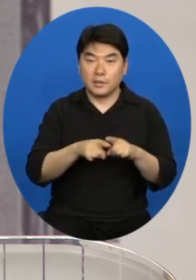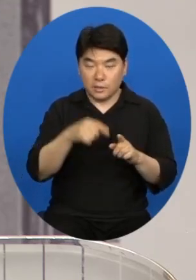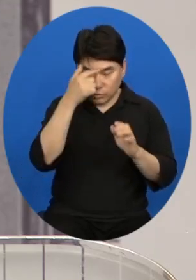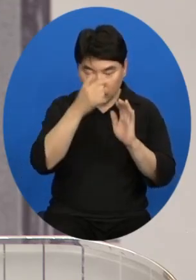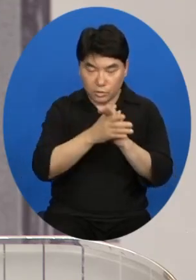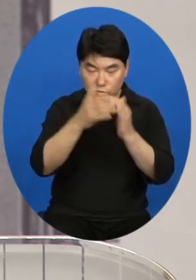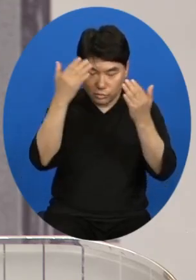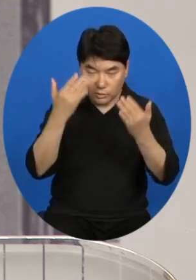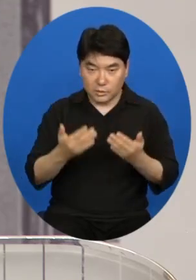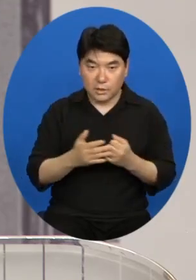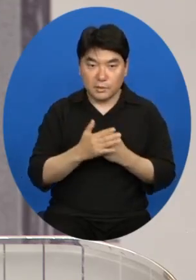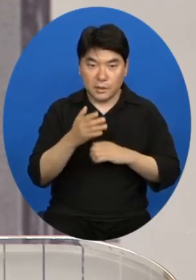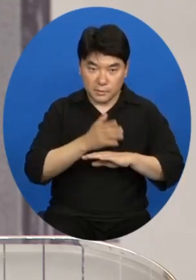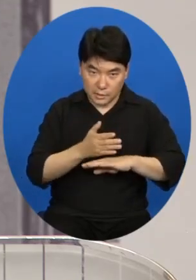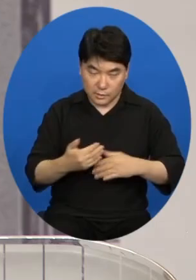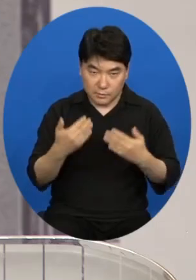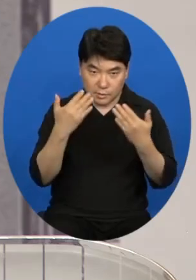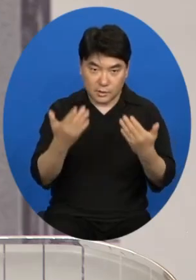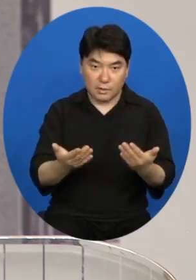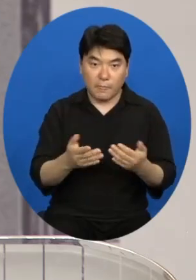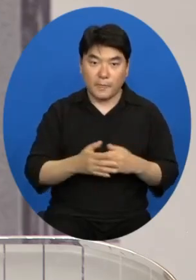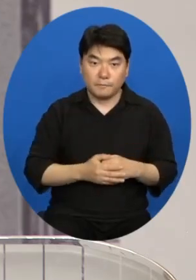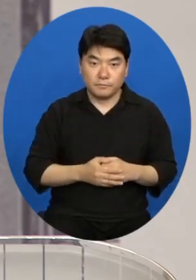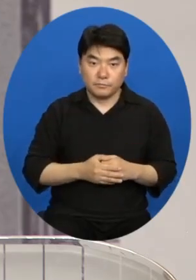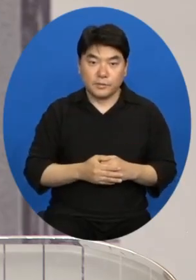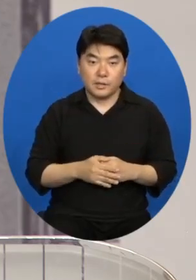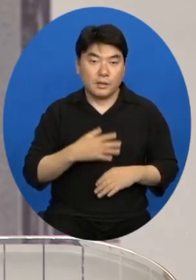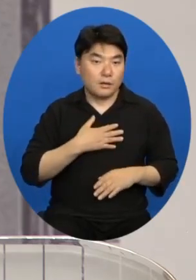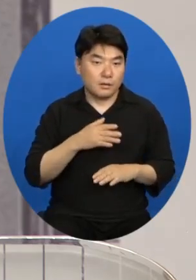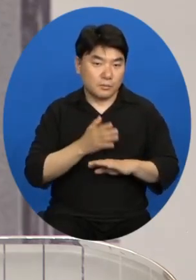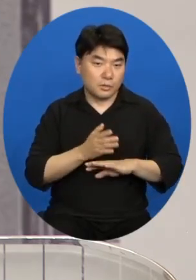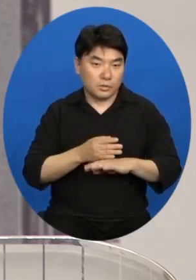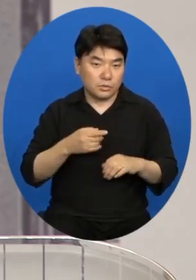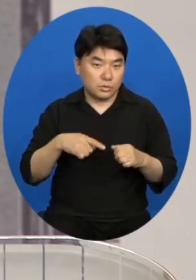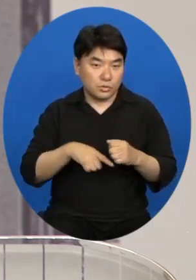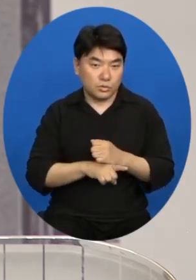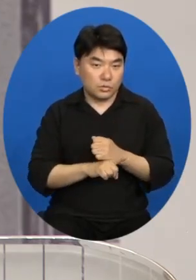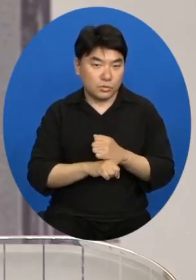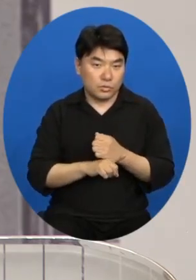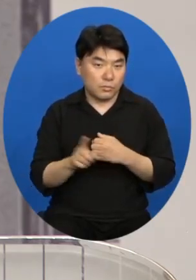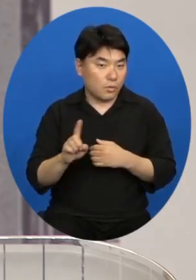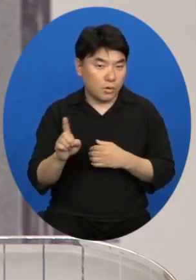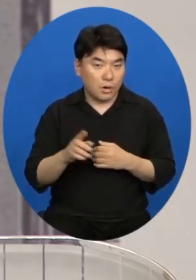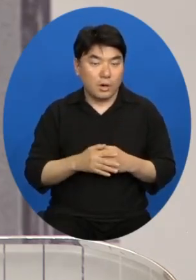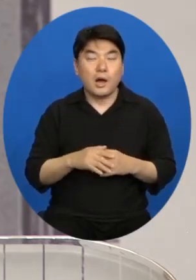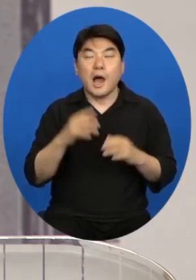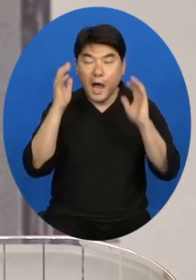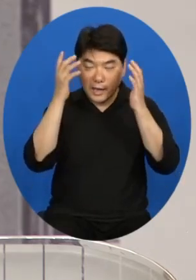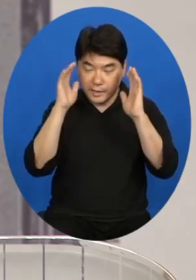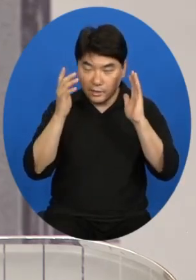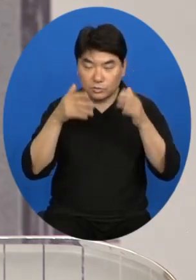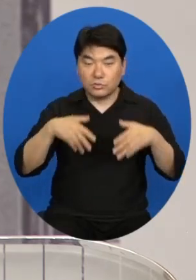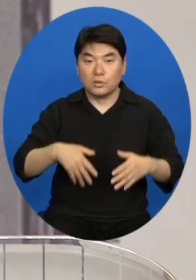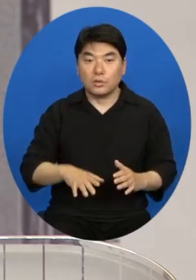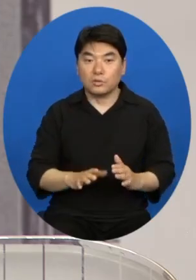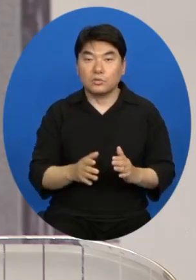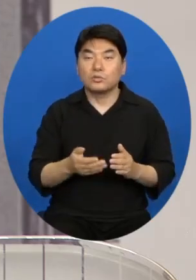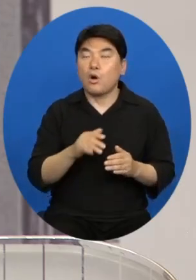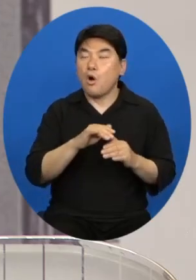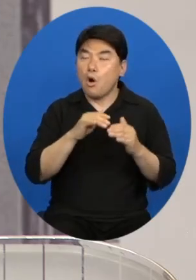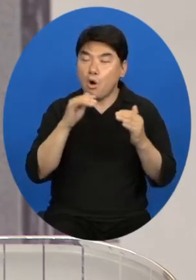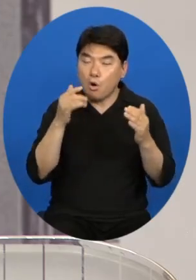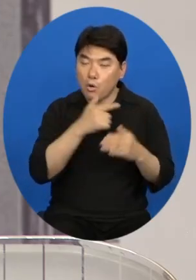감사드립니다. 제가 감사한 것은 아기를 출산했다는 것 물론입니다. 너무 축하해